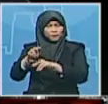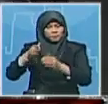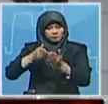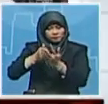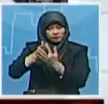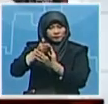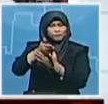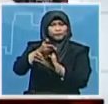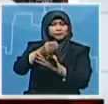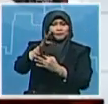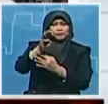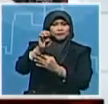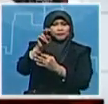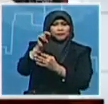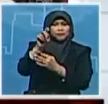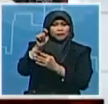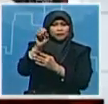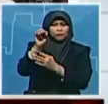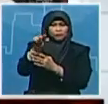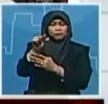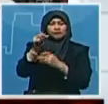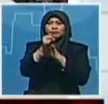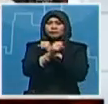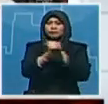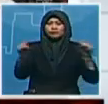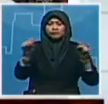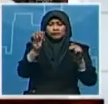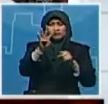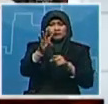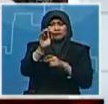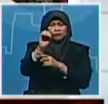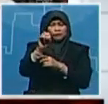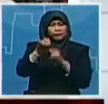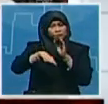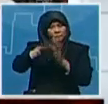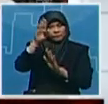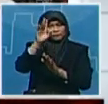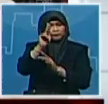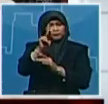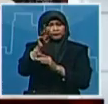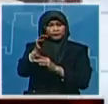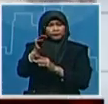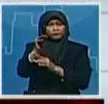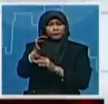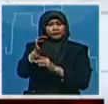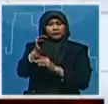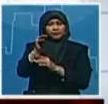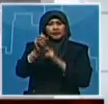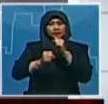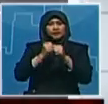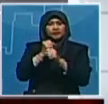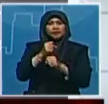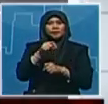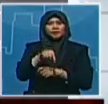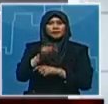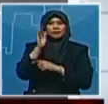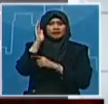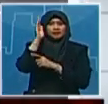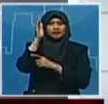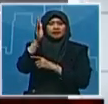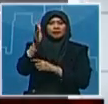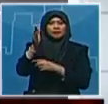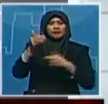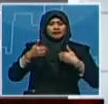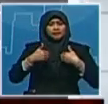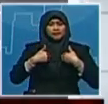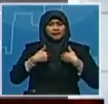Bentong. Kita dah siapkan lebih kurang 40 lebih kilometer. Dan remaining ini, tahun ini insyaAllah akan ada satu